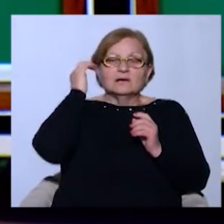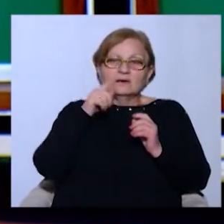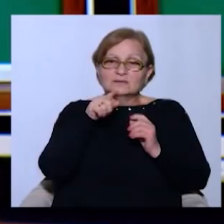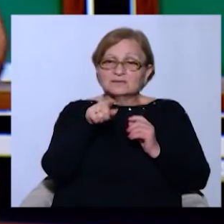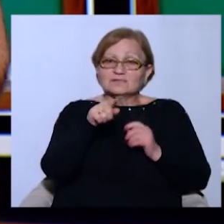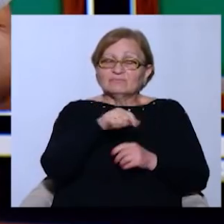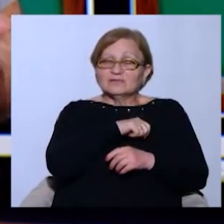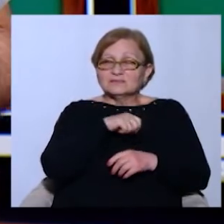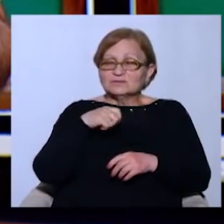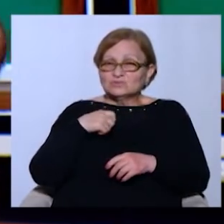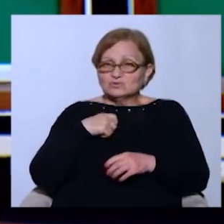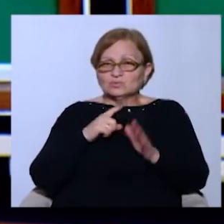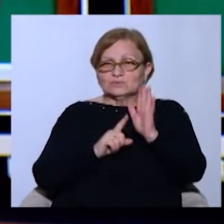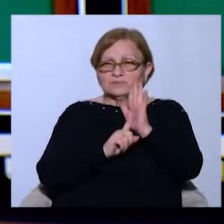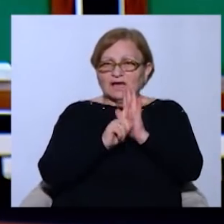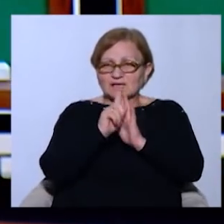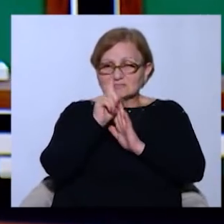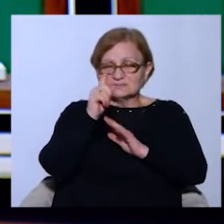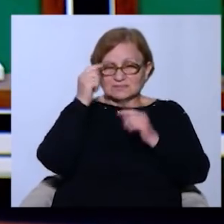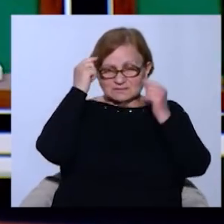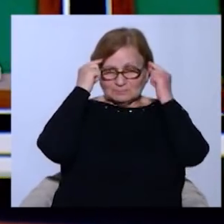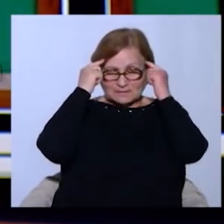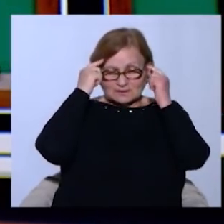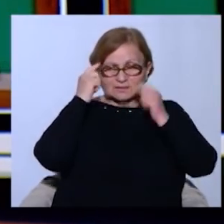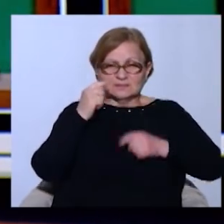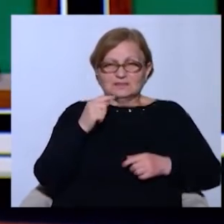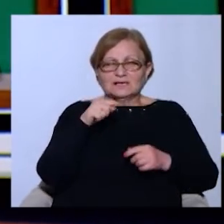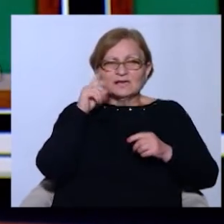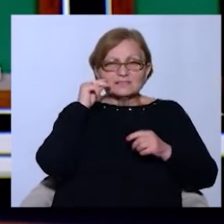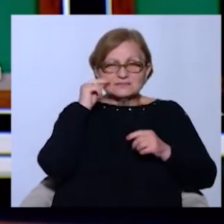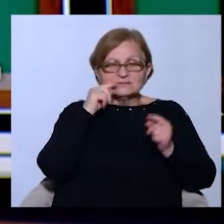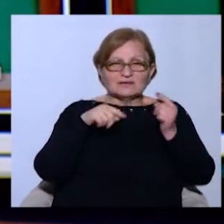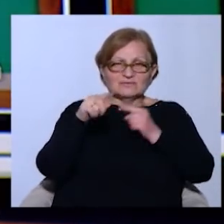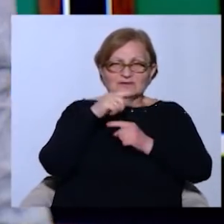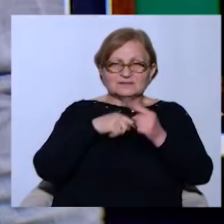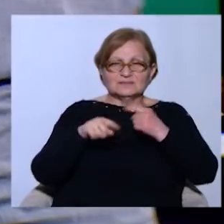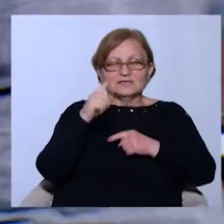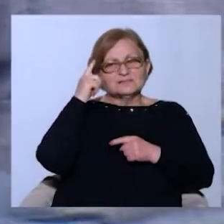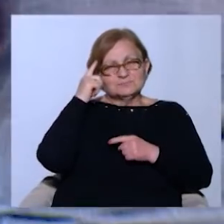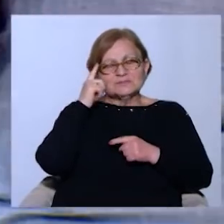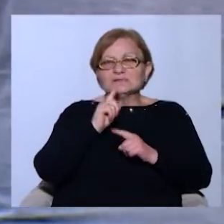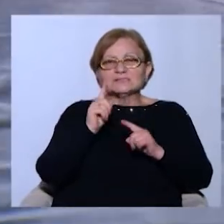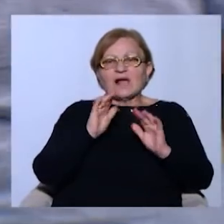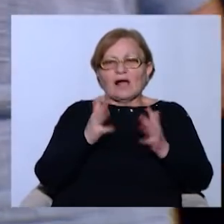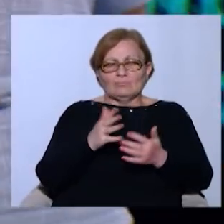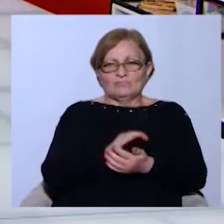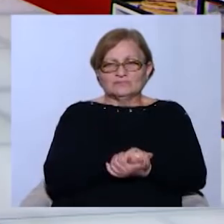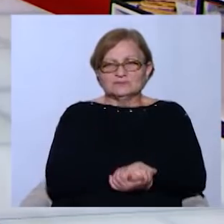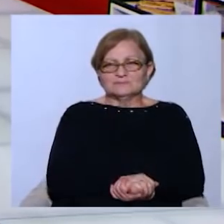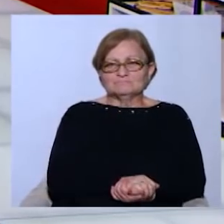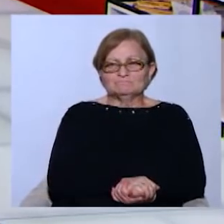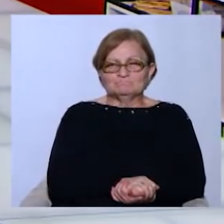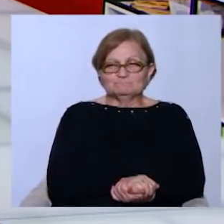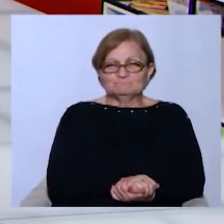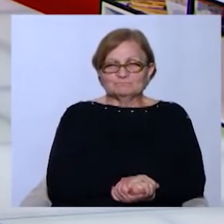აბა დაიწყეთ ფიქრი, უკვე მე ვიცი რომ თქვენ თავში უკვე დატრიალდა რაღაც რიცხვები. აბა იფიქრეთ, იფიქრეთ. ესე იგი